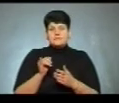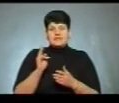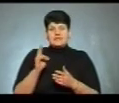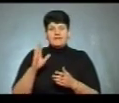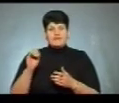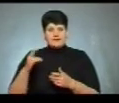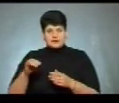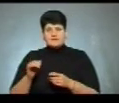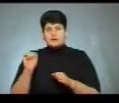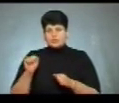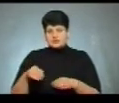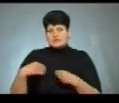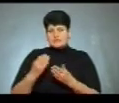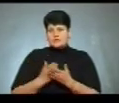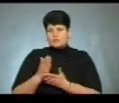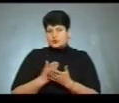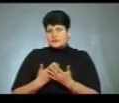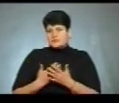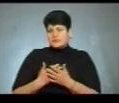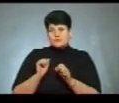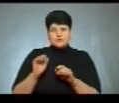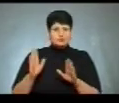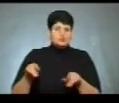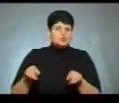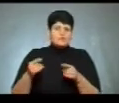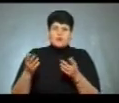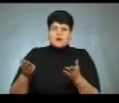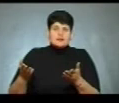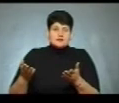І вона може надавати послуги, наприклад, може бути створена